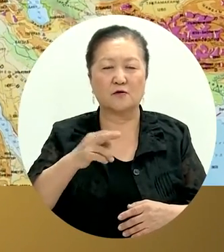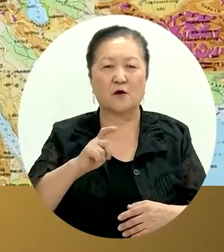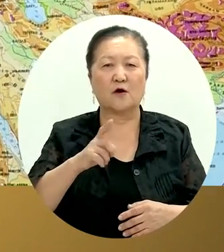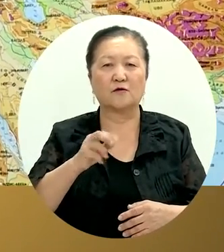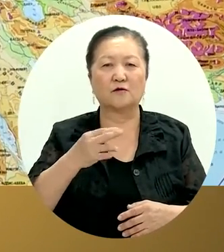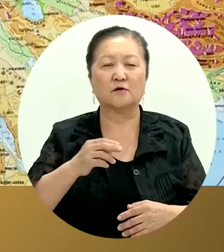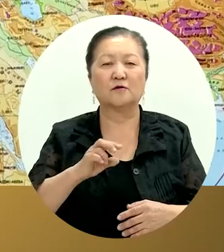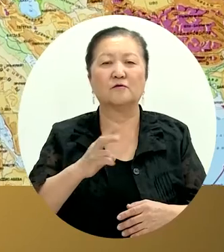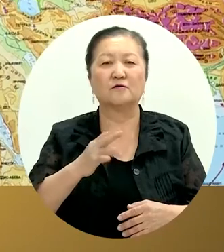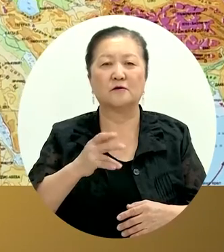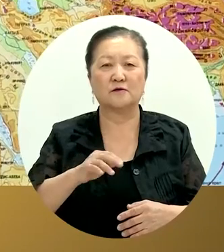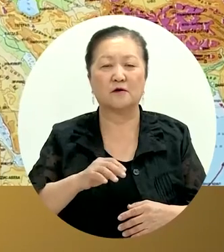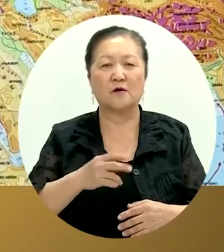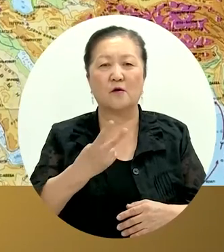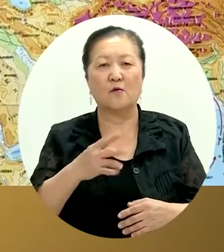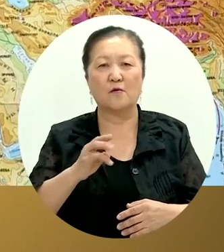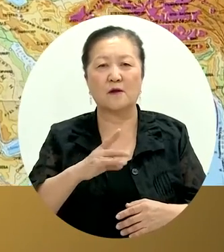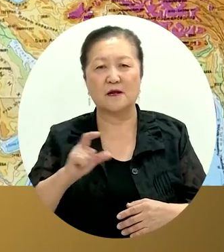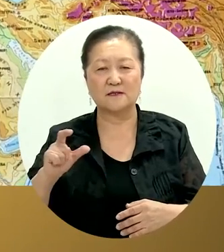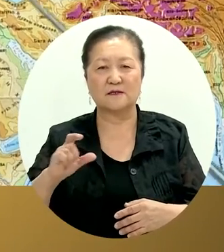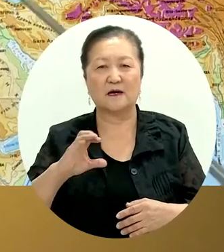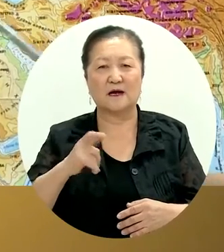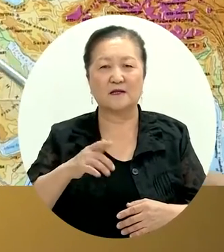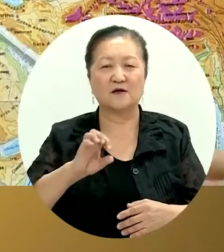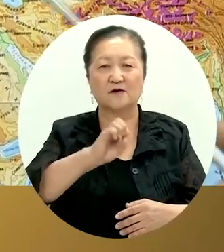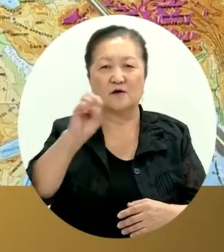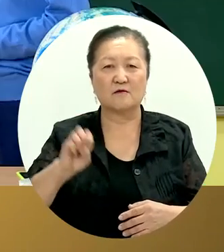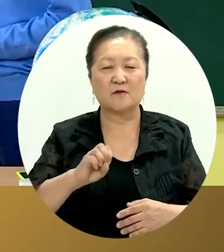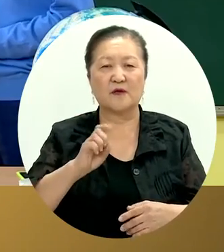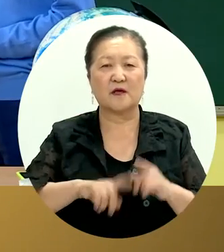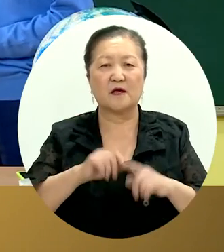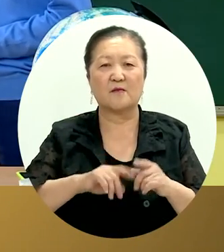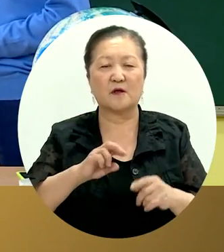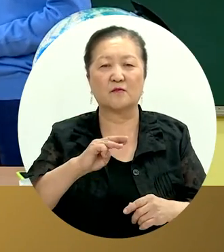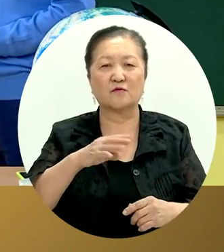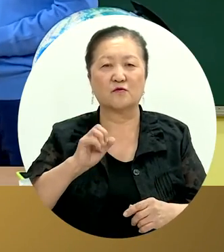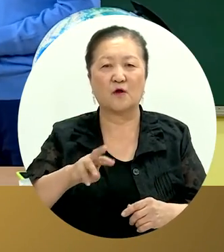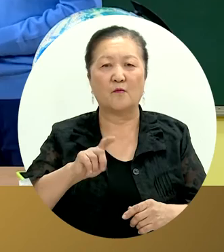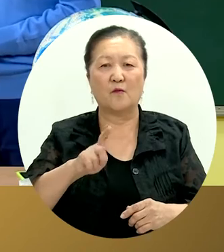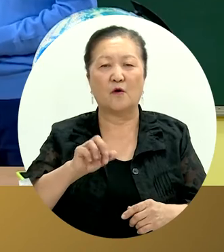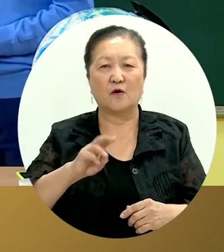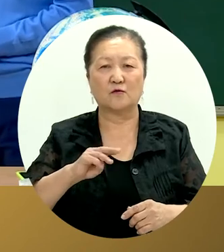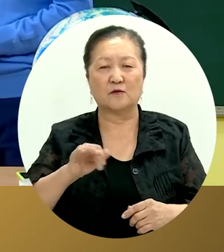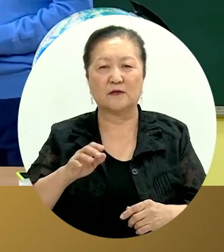за Лондонд нөлөөлдөг бид нар мэдлээ тий. Тэгэхээр энэс гадна Европын ямар ямар томоохон